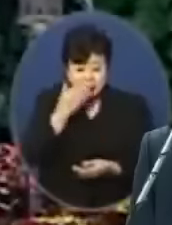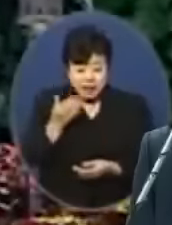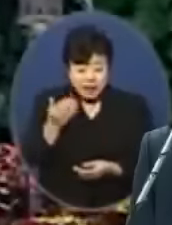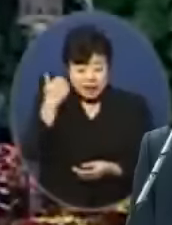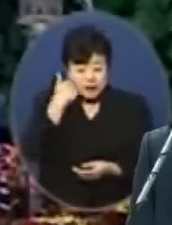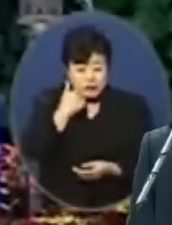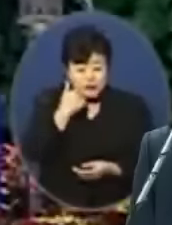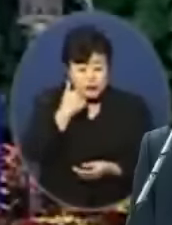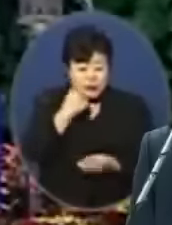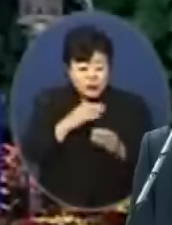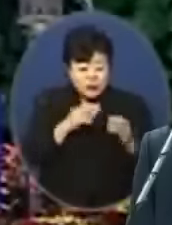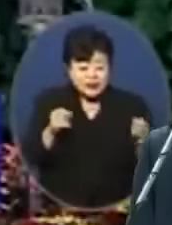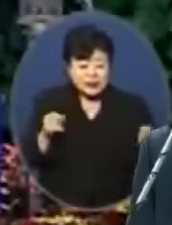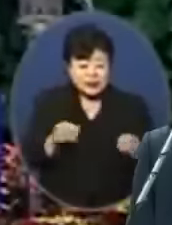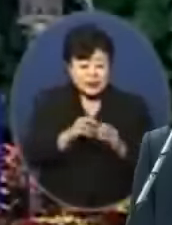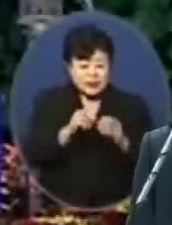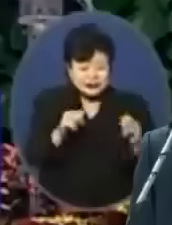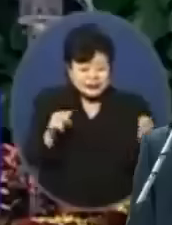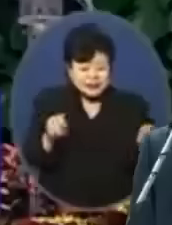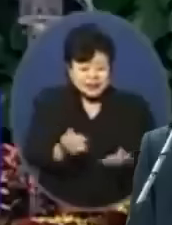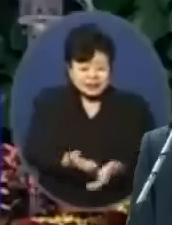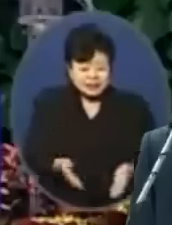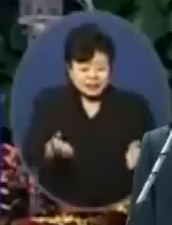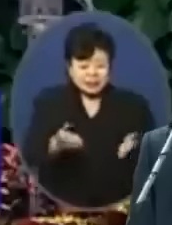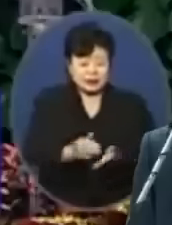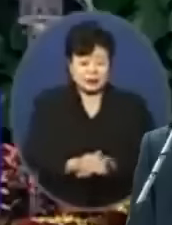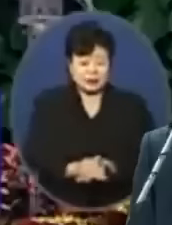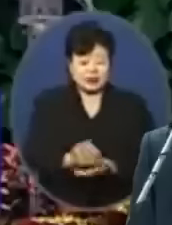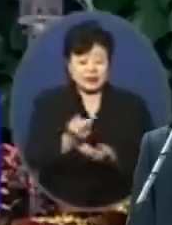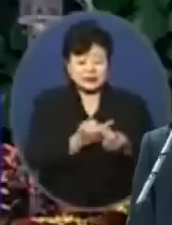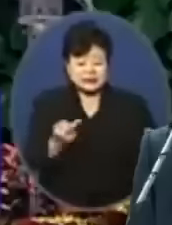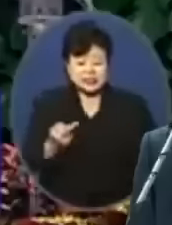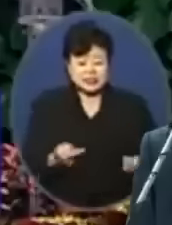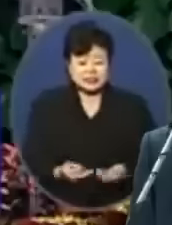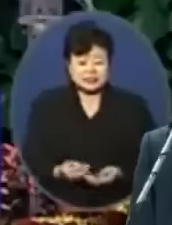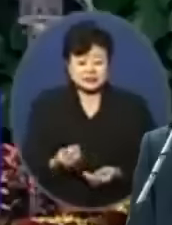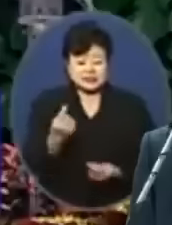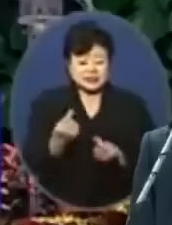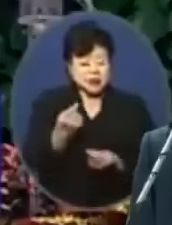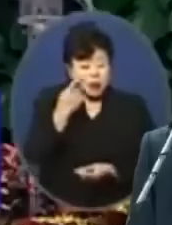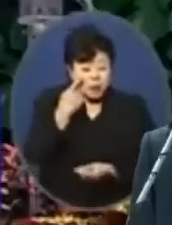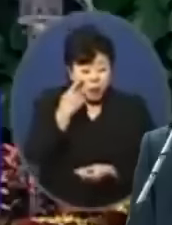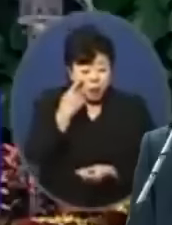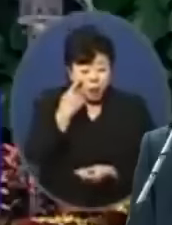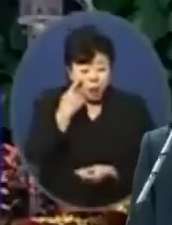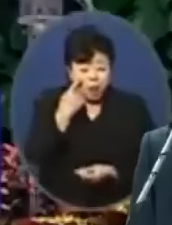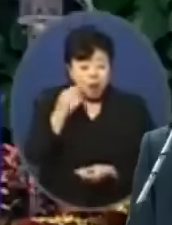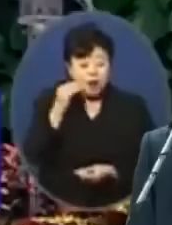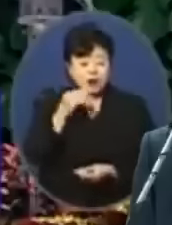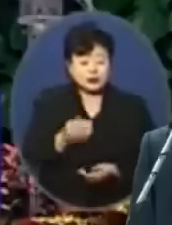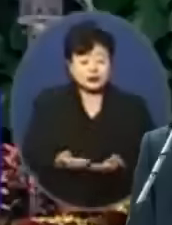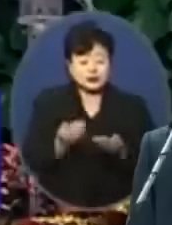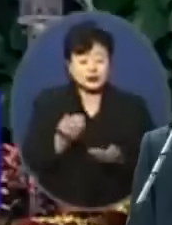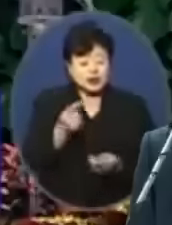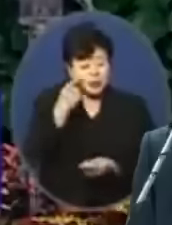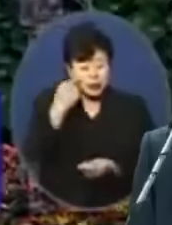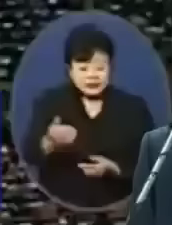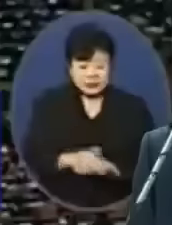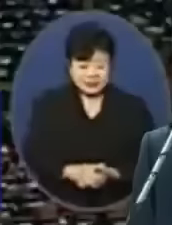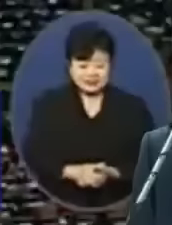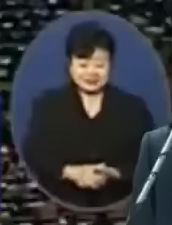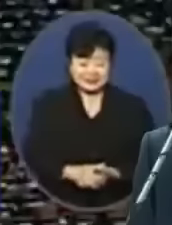누가 온 땅의 티끌을 되로 대어보고 산들을 어깨 저울로 달아보고 언덕들을 손저울로